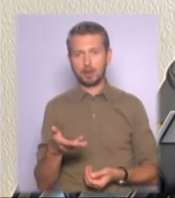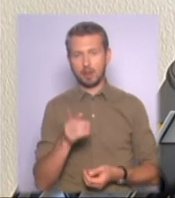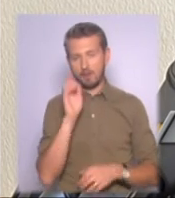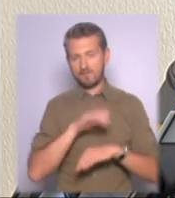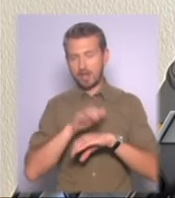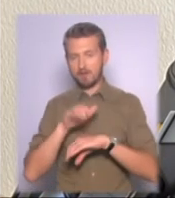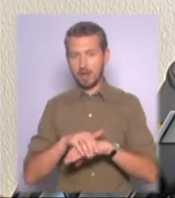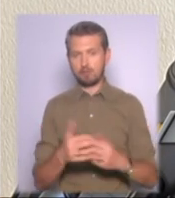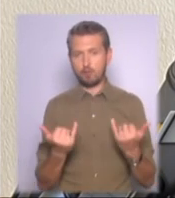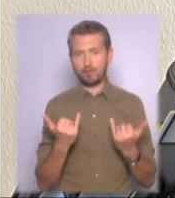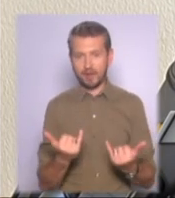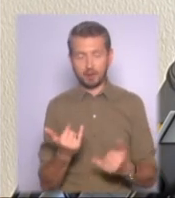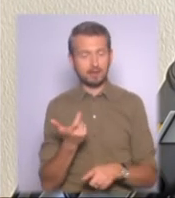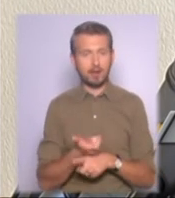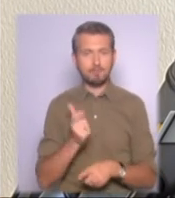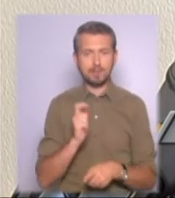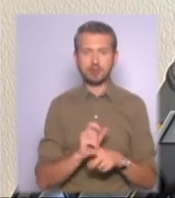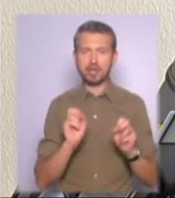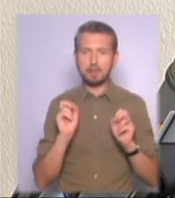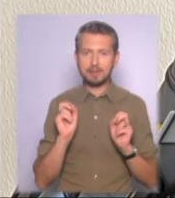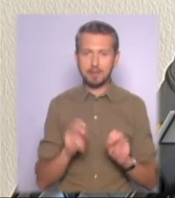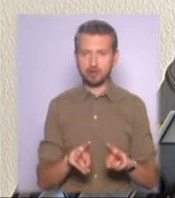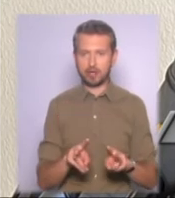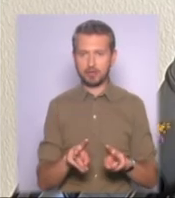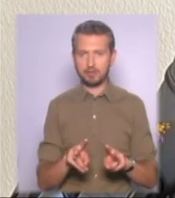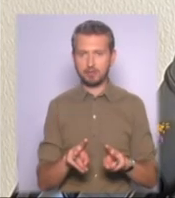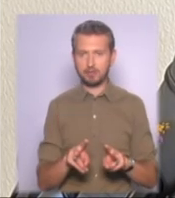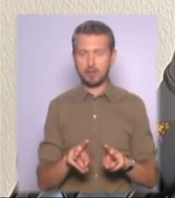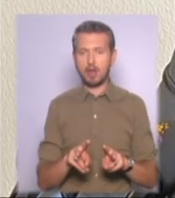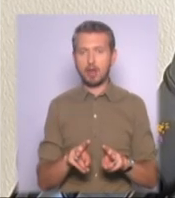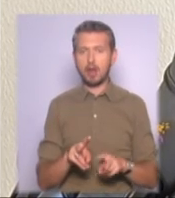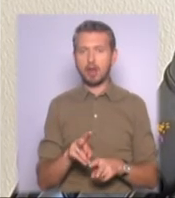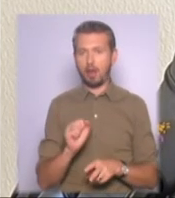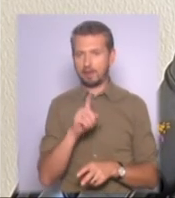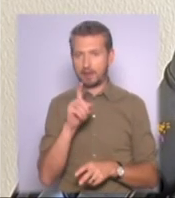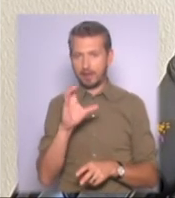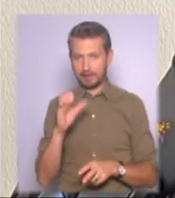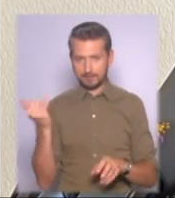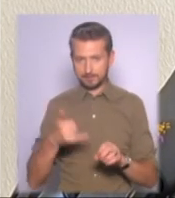виявляємо зараз найбільш небезпечні автозаправочні станції.